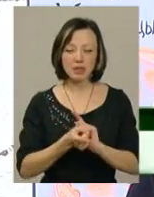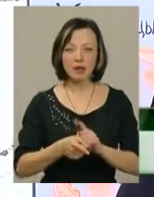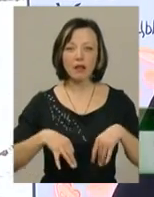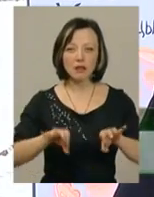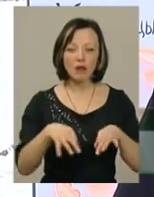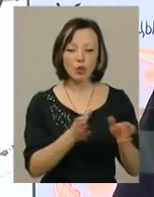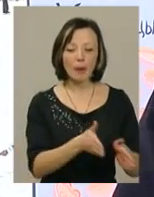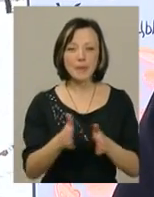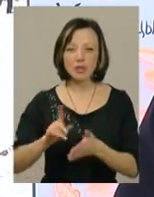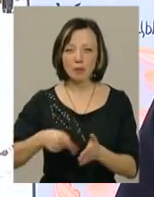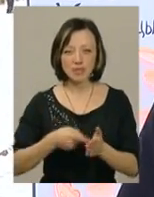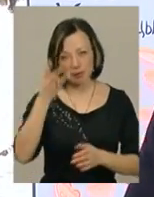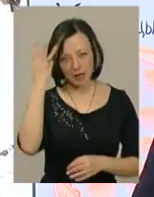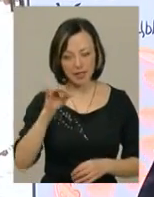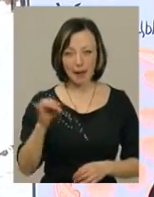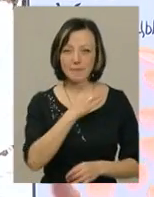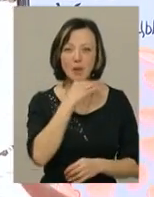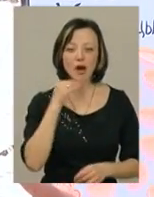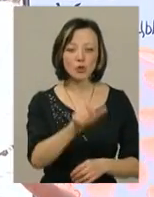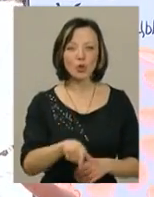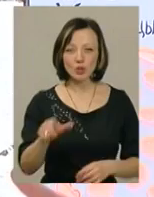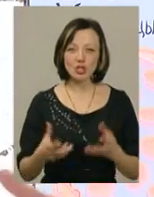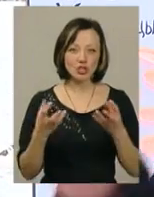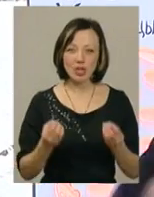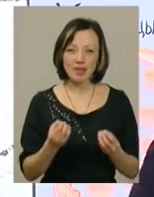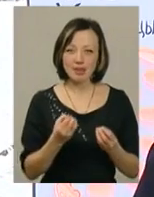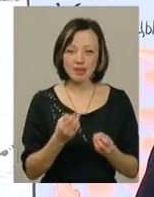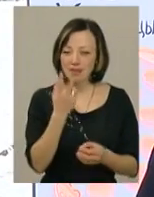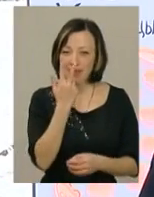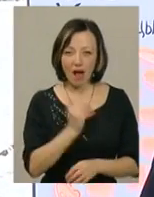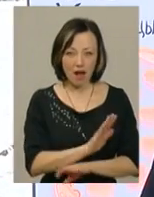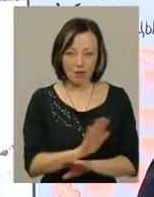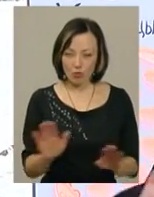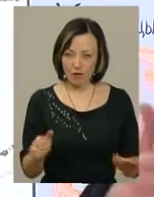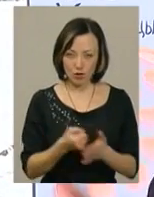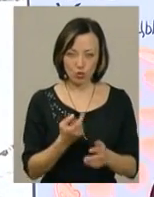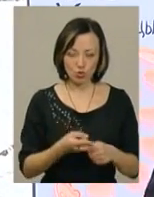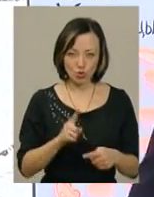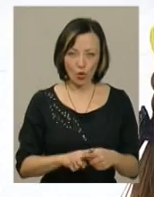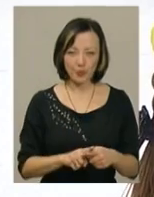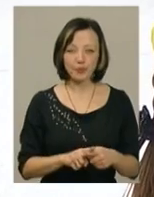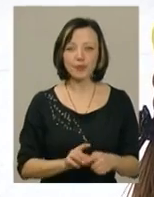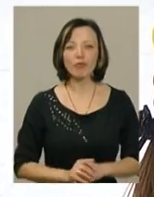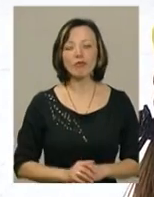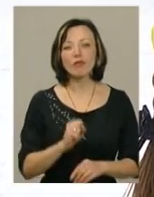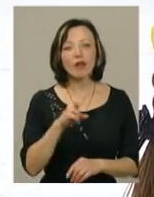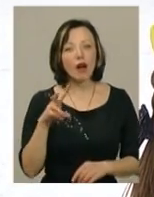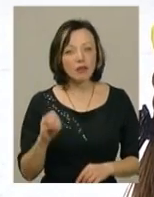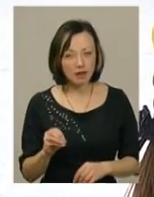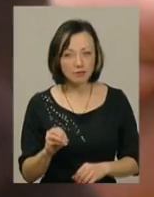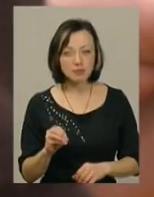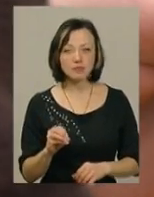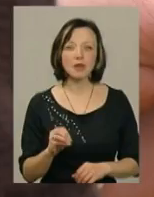мережа міста Хмельницького і багато містян ще не адаптувалися, скажімо так, до цього. Але, за словами